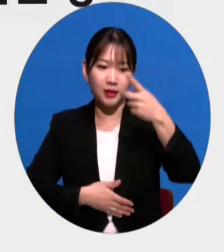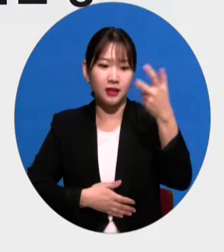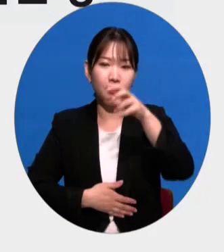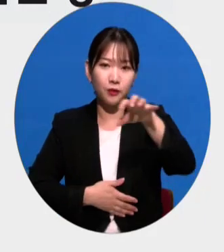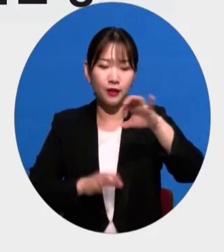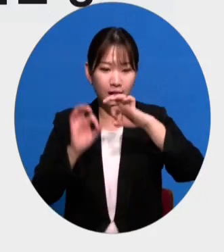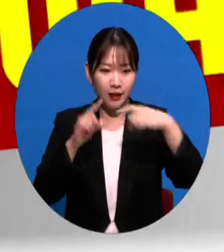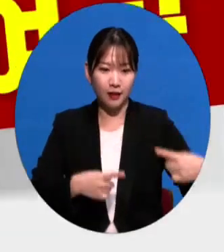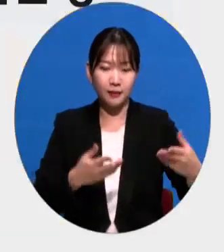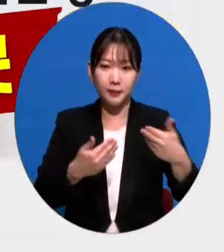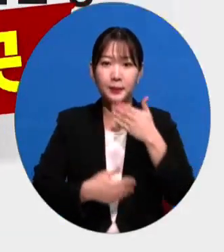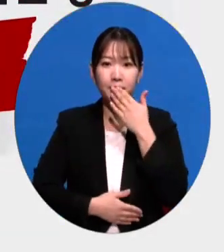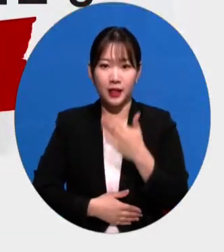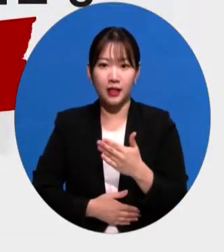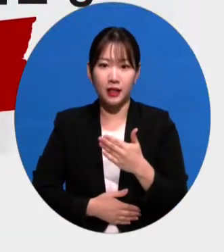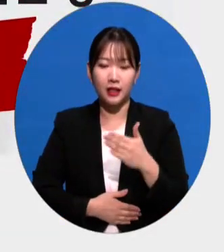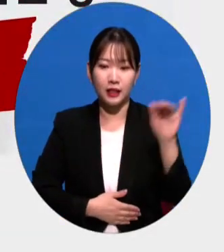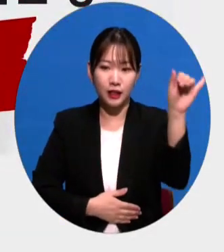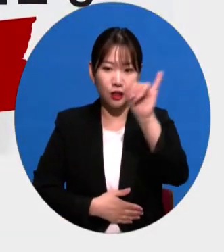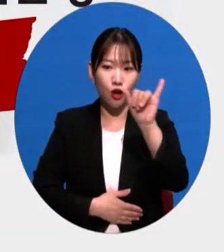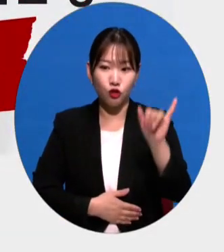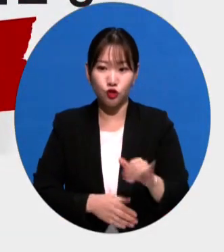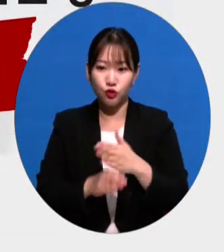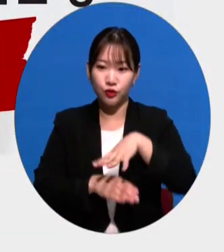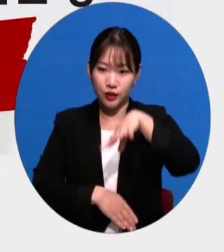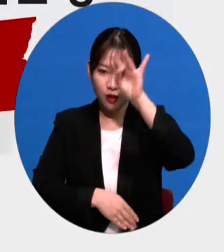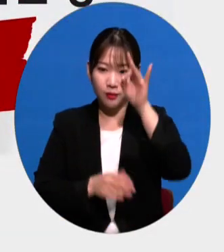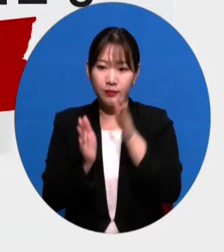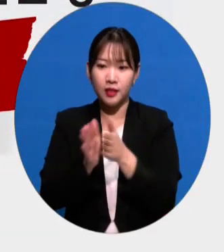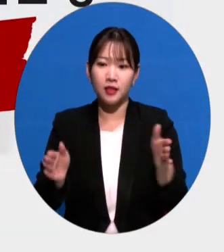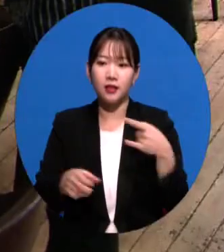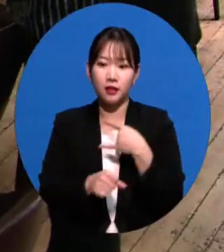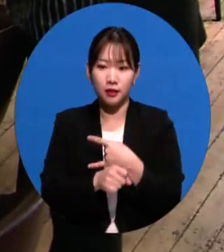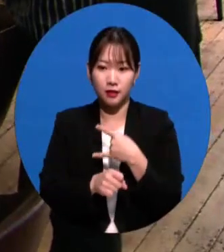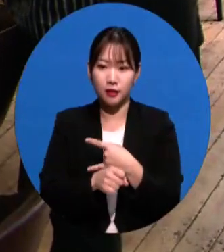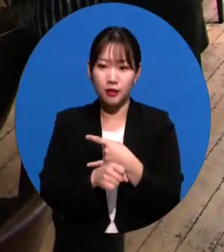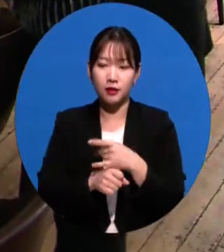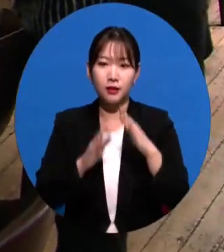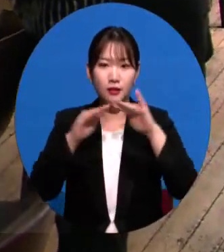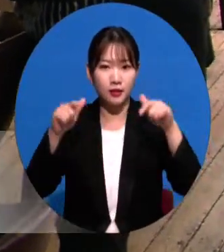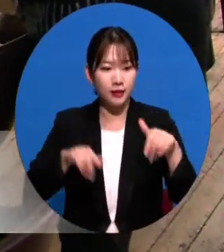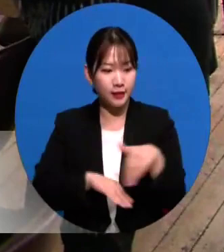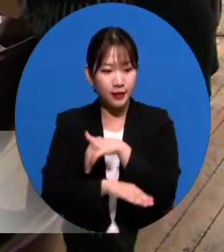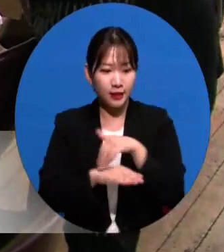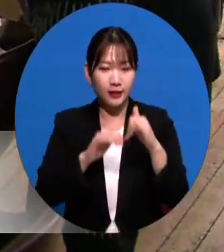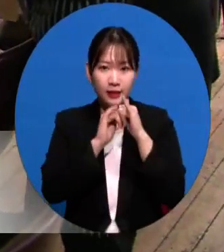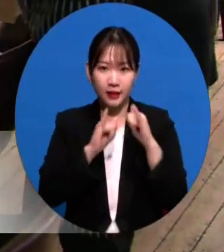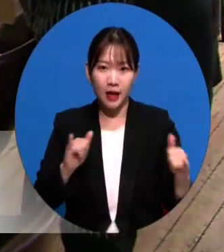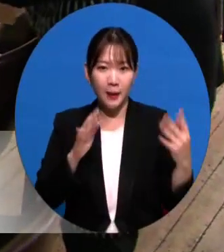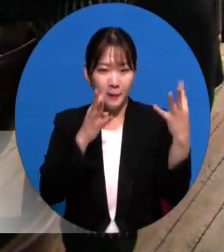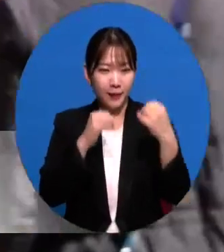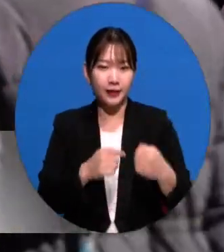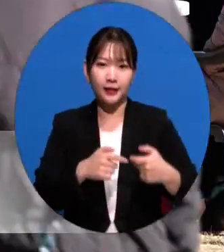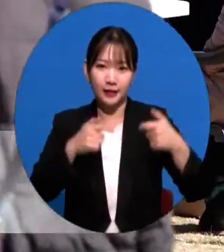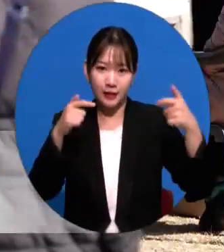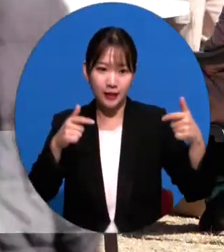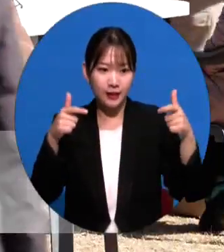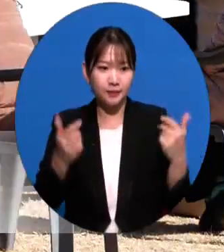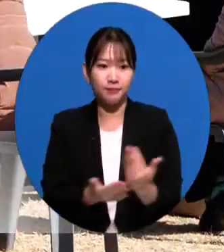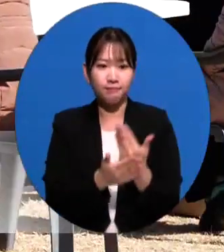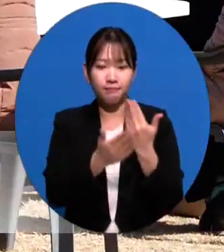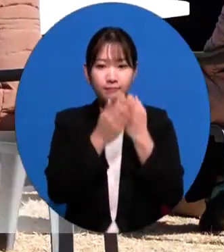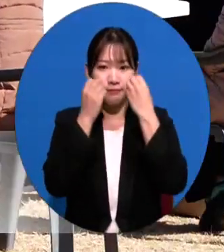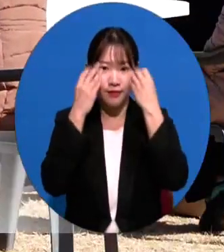곳에서 할인을 받을 수 있는데 전국에서 처음으로 시작됐습니다. 전남을 오가는 사람들을 많이 늘려 지역